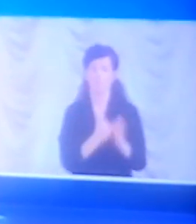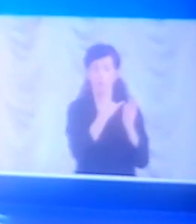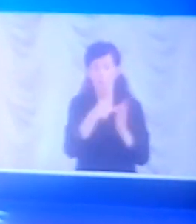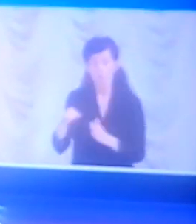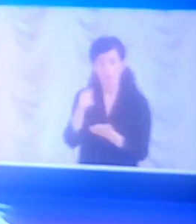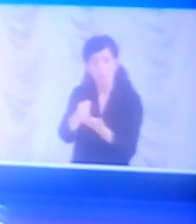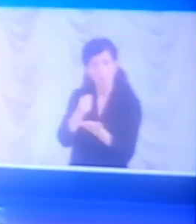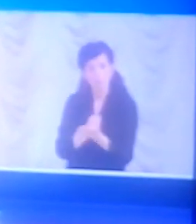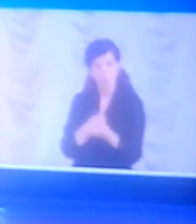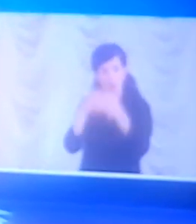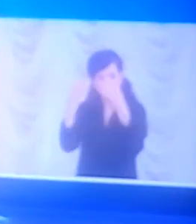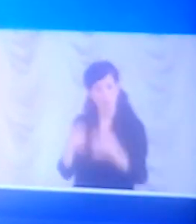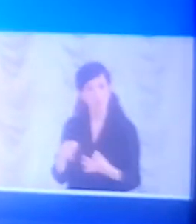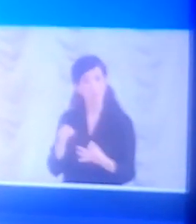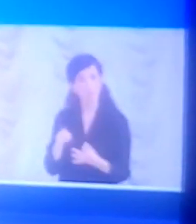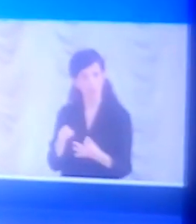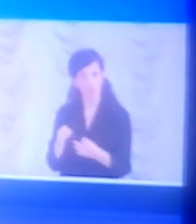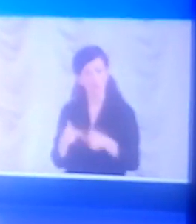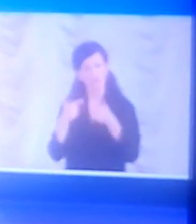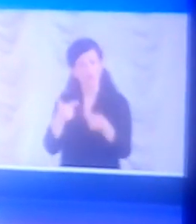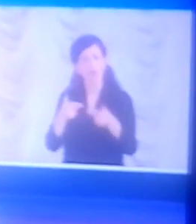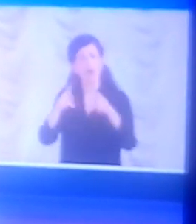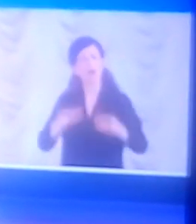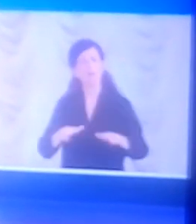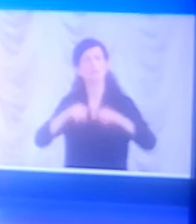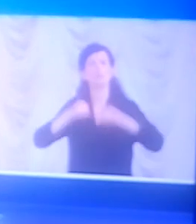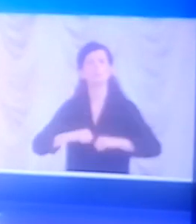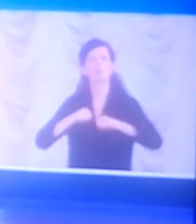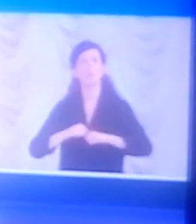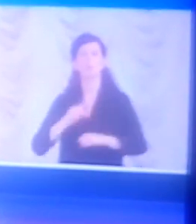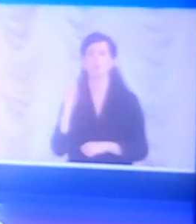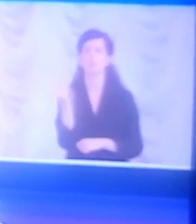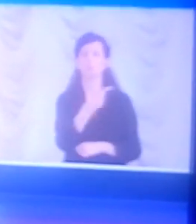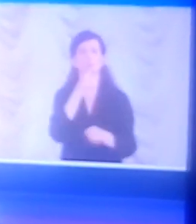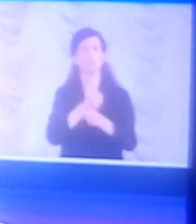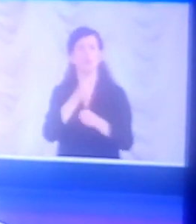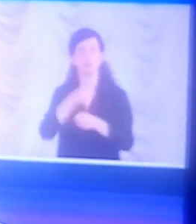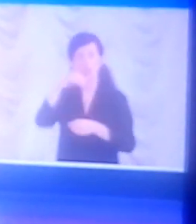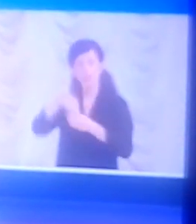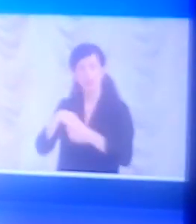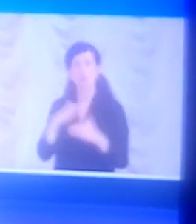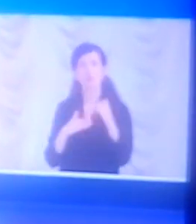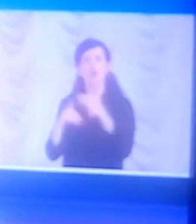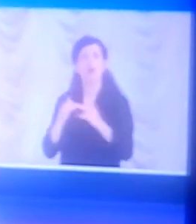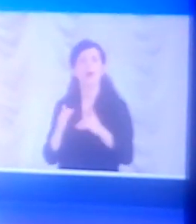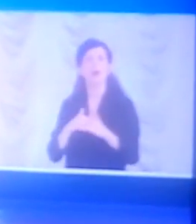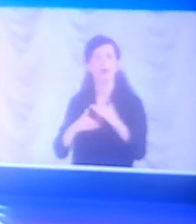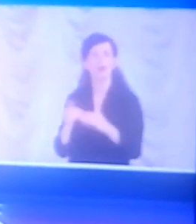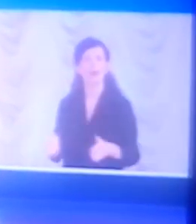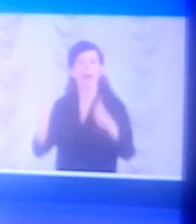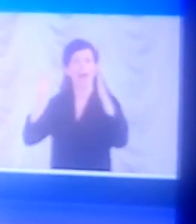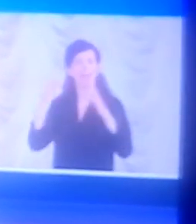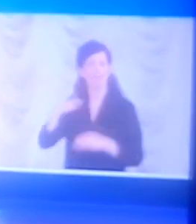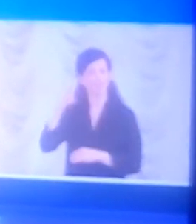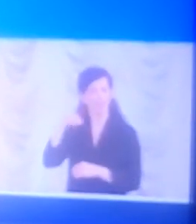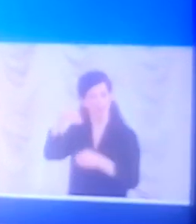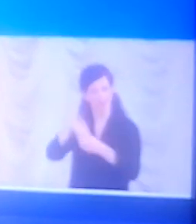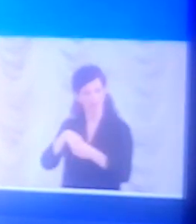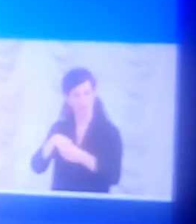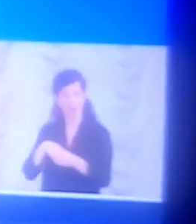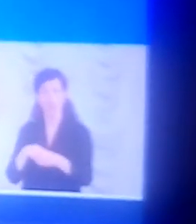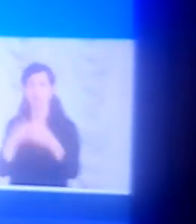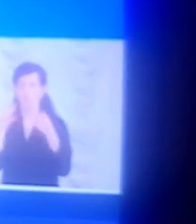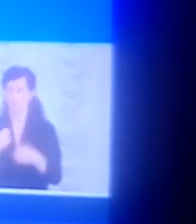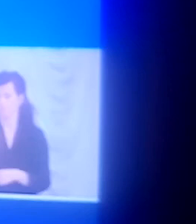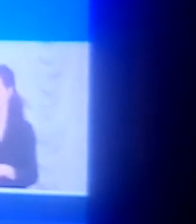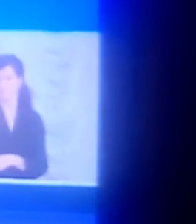di sicurezza per garantire la tutela della salute dei lavoratori sui cantieri. Questo è stato sottoscritto anche questo ieri